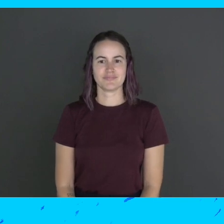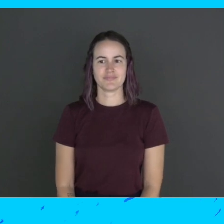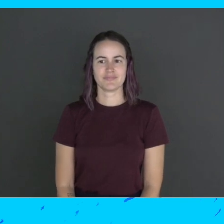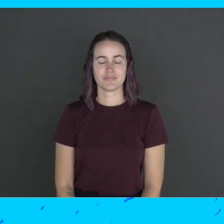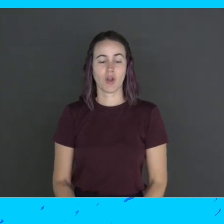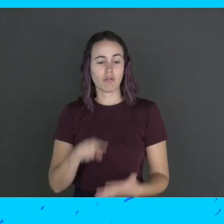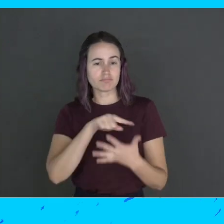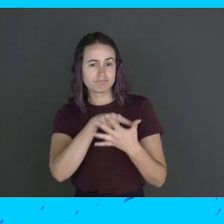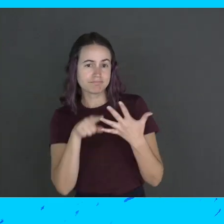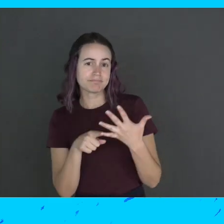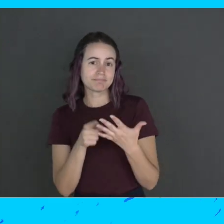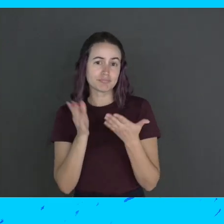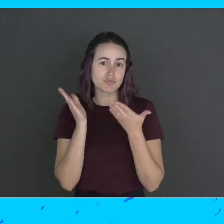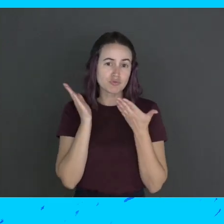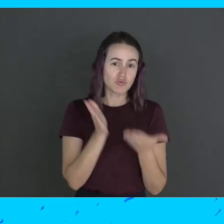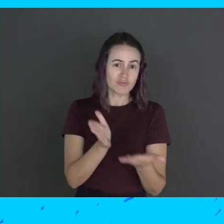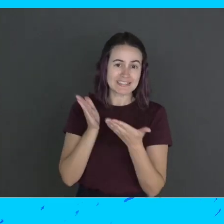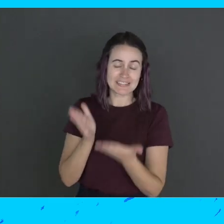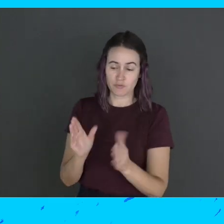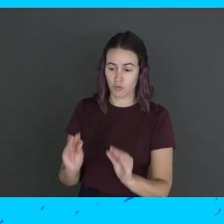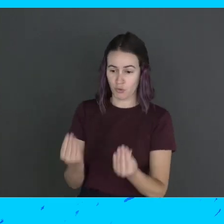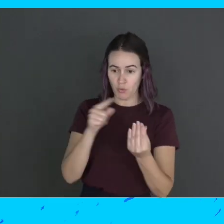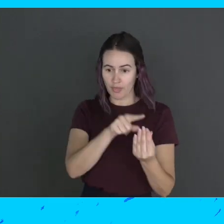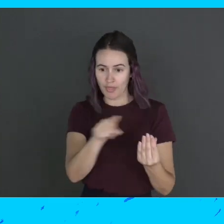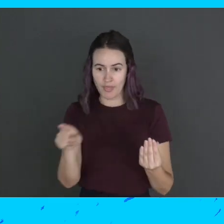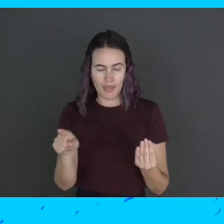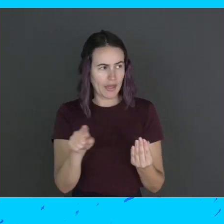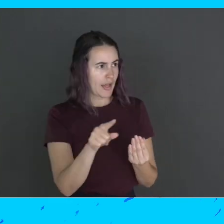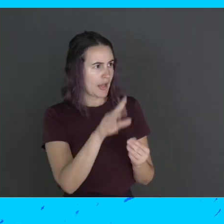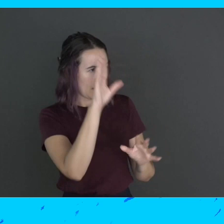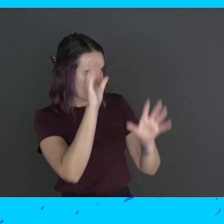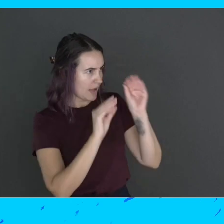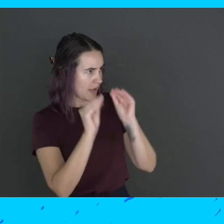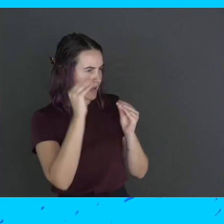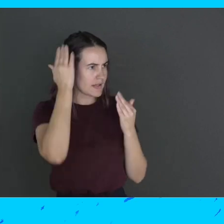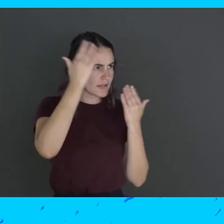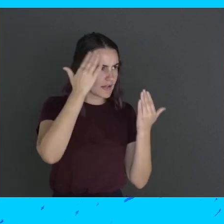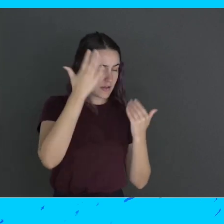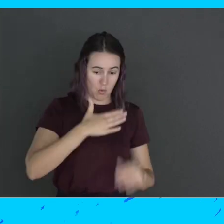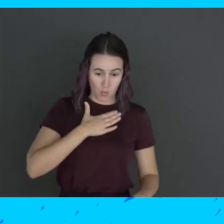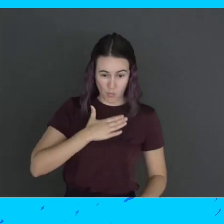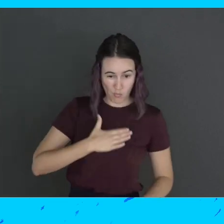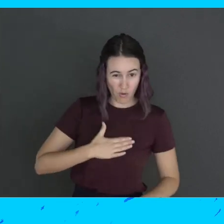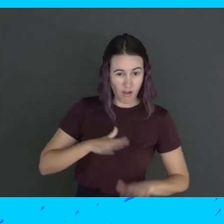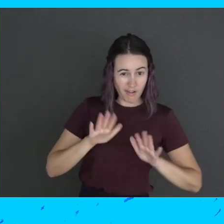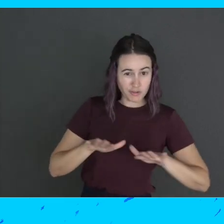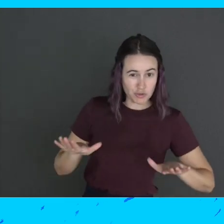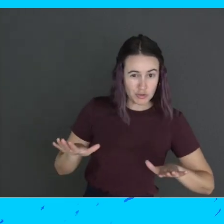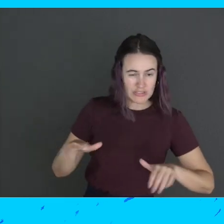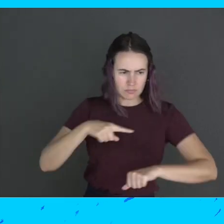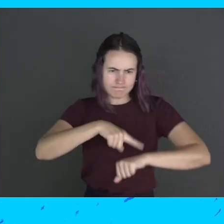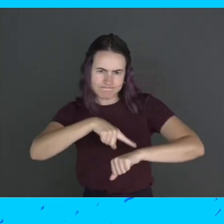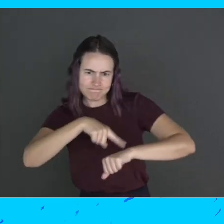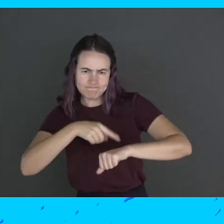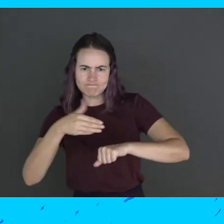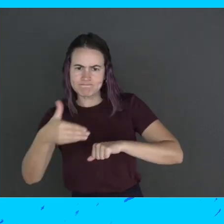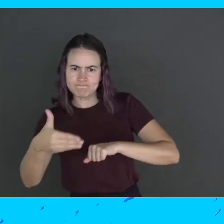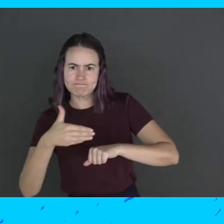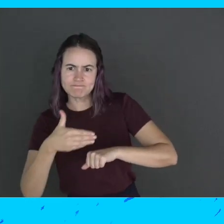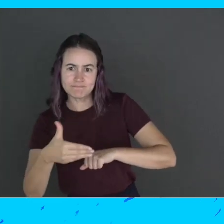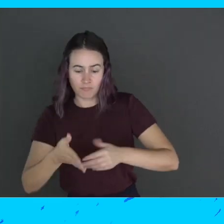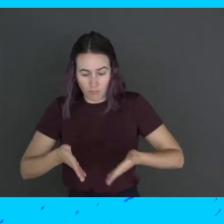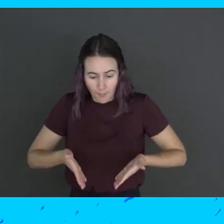groupes d'adolescents. Ils seront publiés en 2024. Ils vont documenter aussi